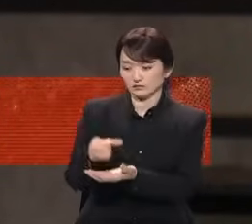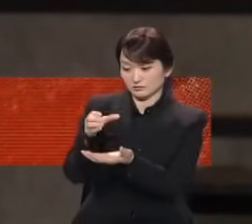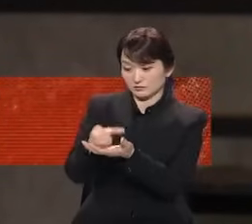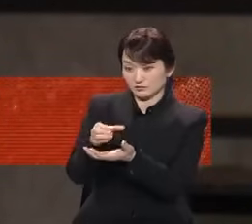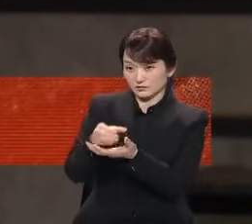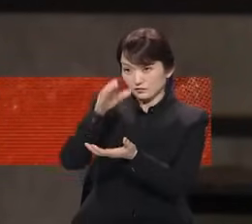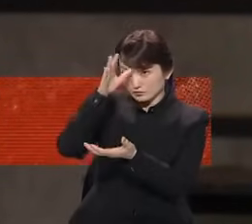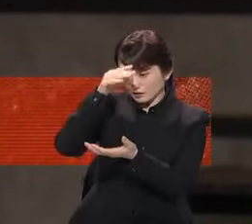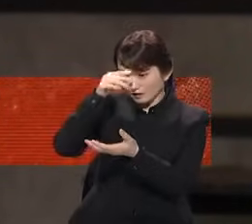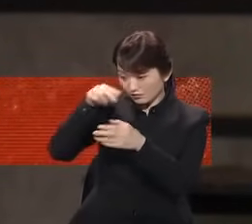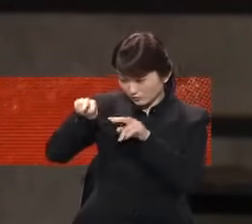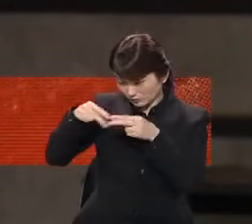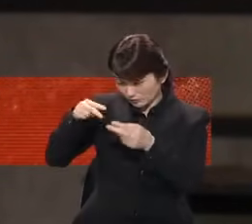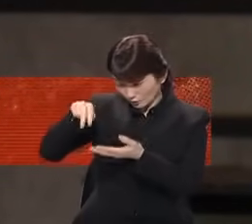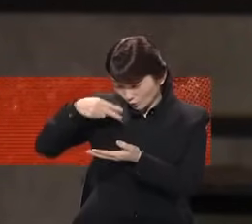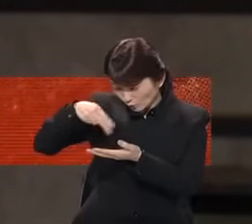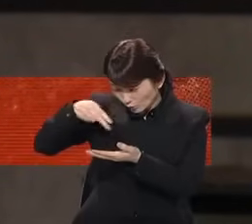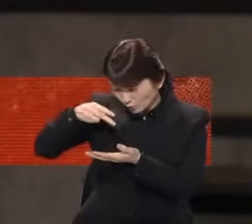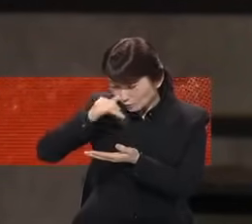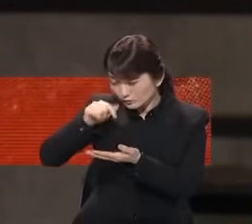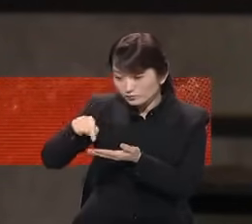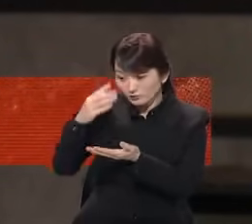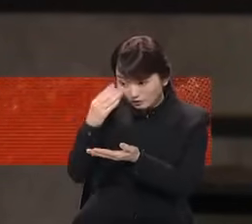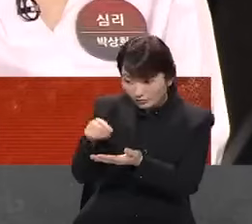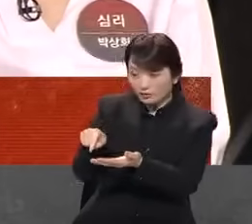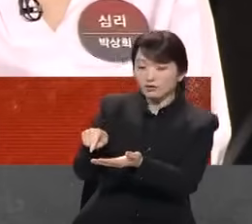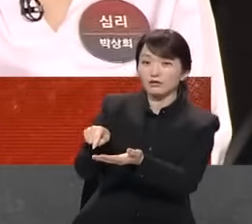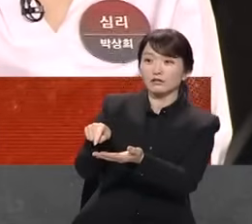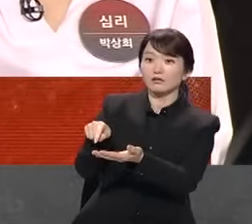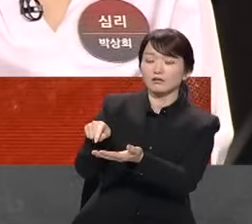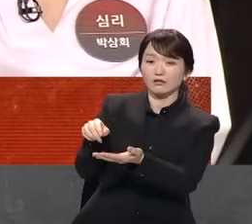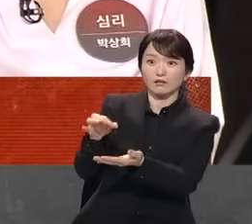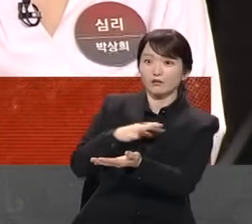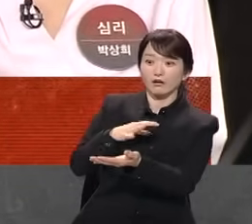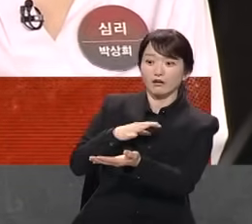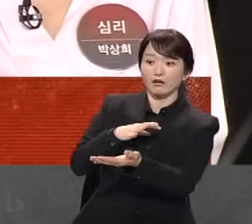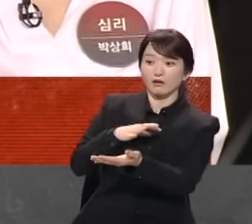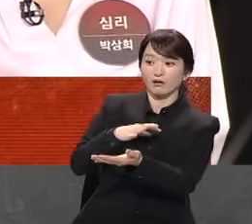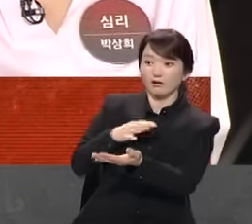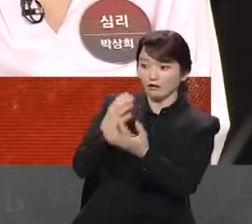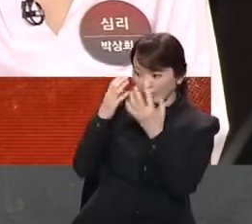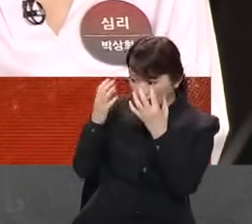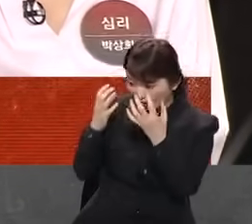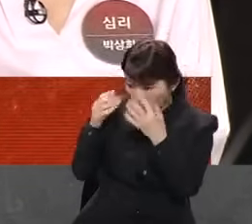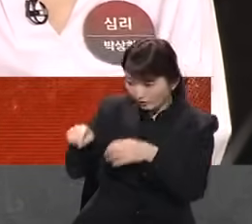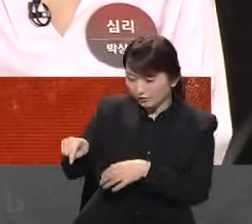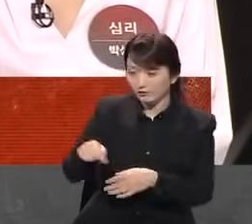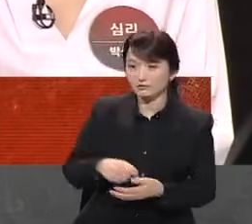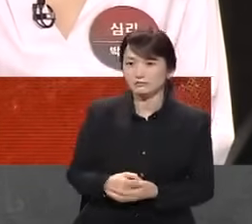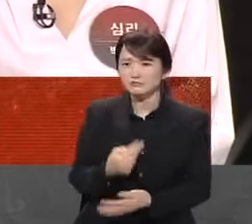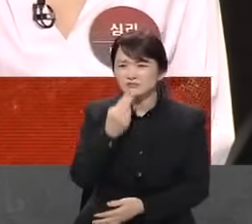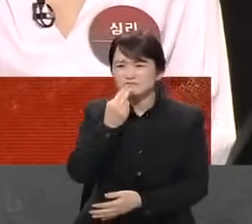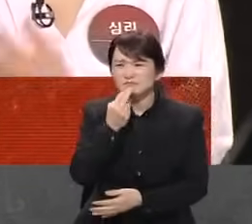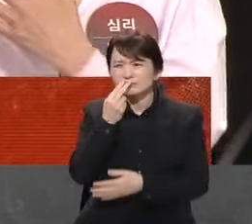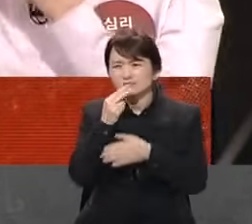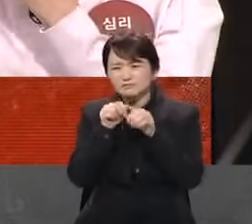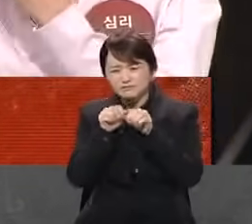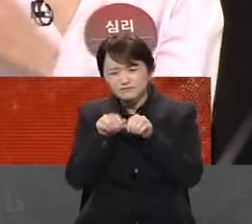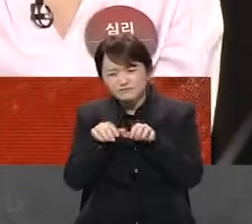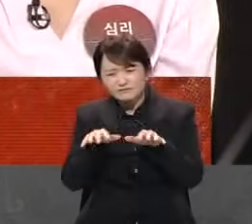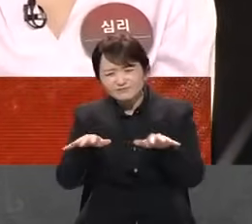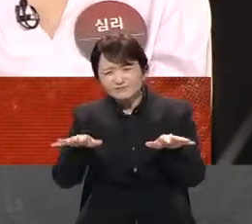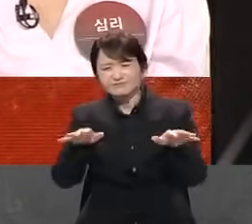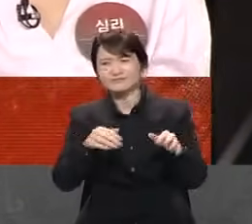컵라면을 드시고 계신 사람이 보이는 거예요. 그래서 정말 놀랐다고 하는데 저 냄새가 저도 막 지금